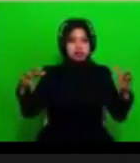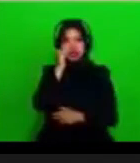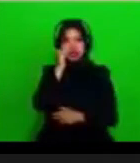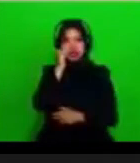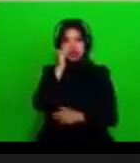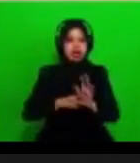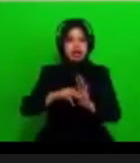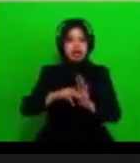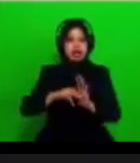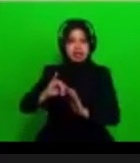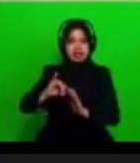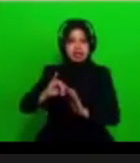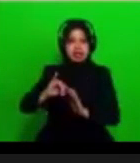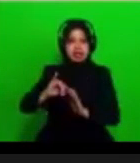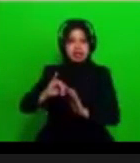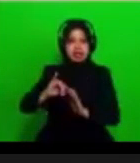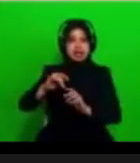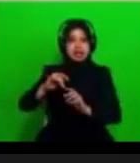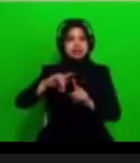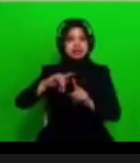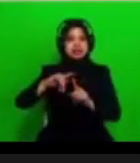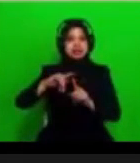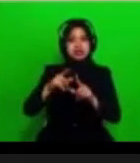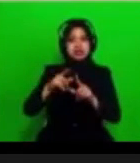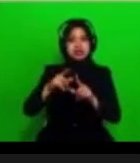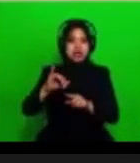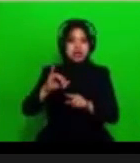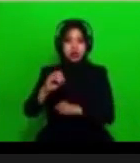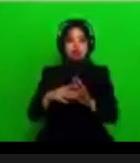Kumolo. Yang kami hormati Penasihat Dharma